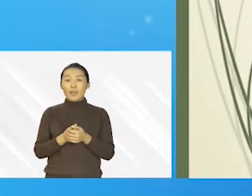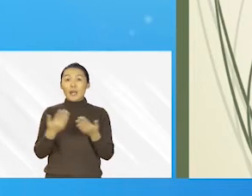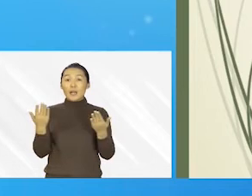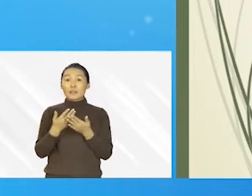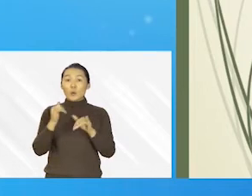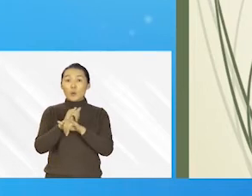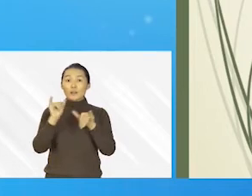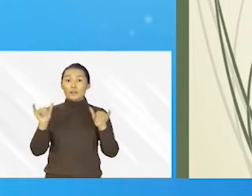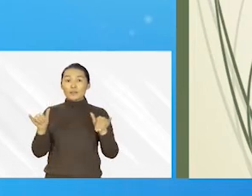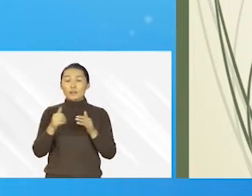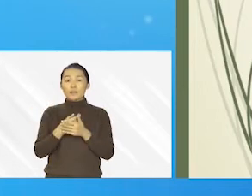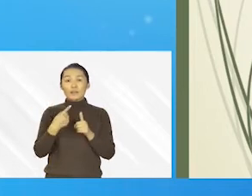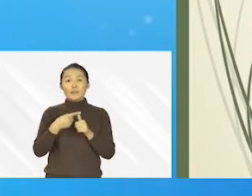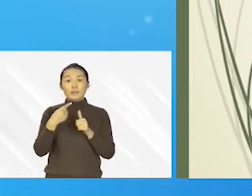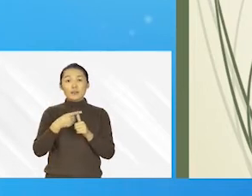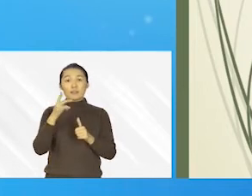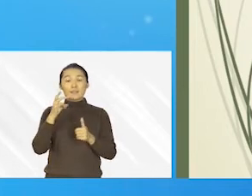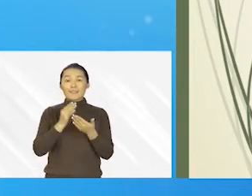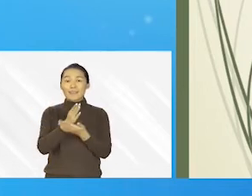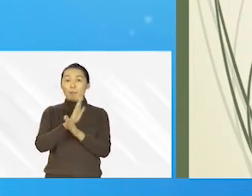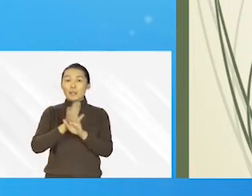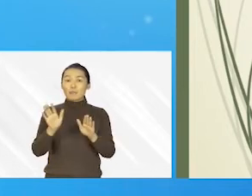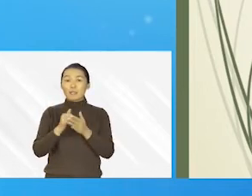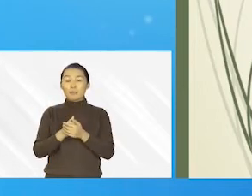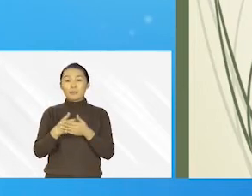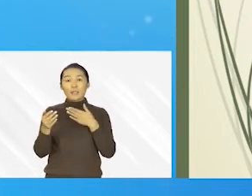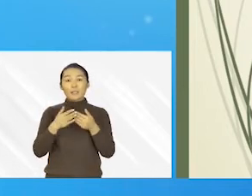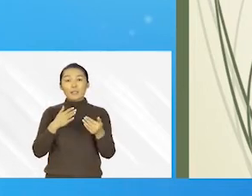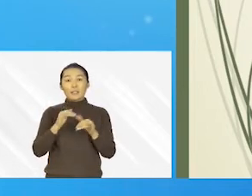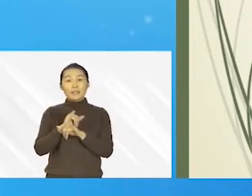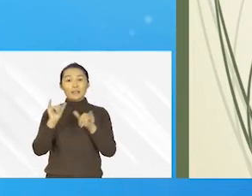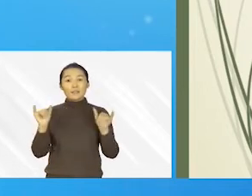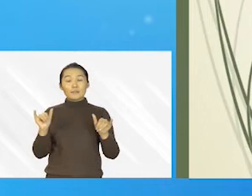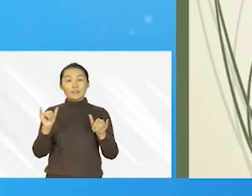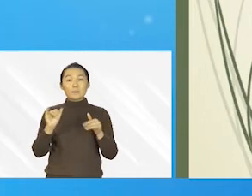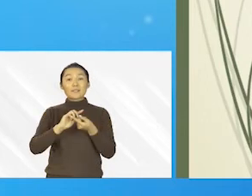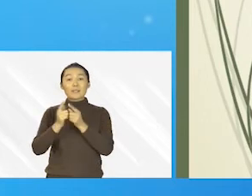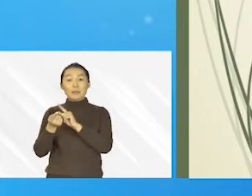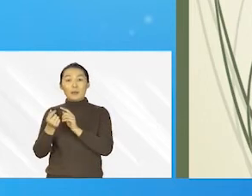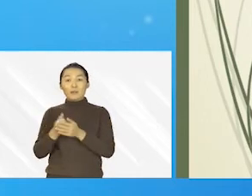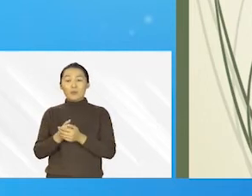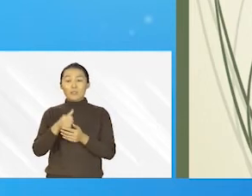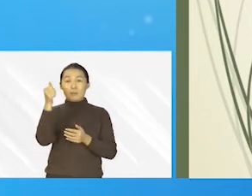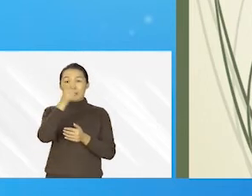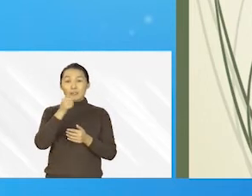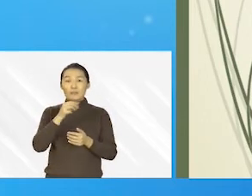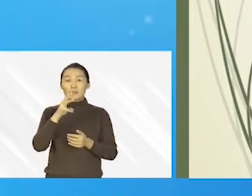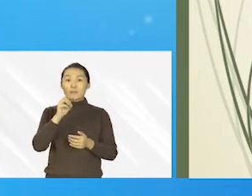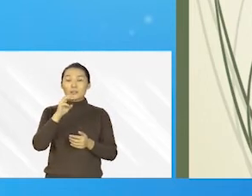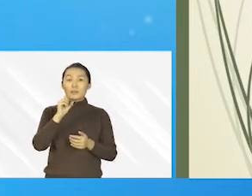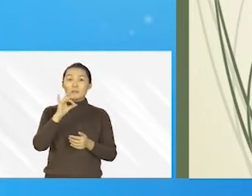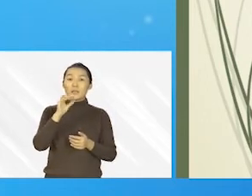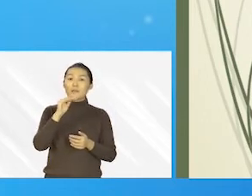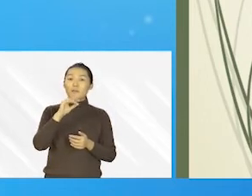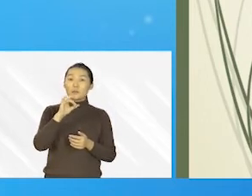Такое развитие называется непрямым или развитием с метаморфозом, от греческого метаморфозис